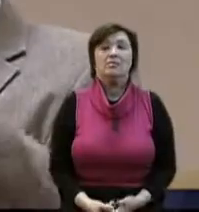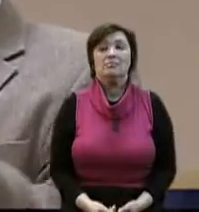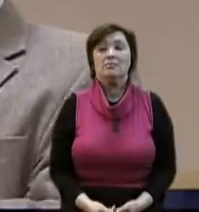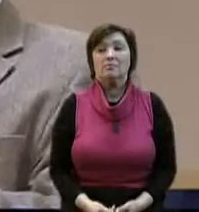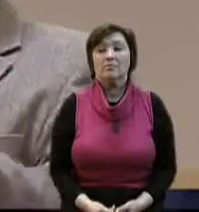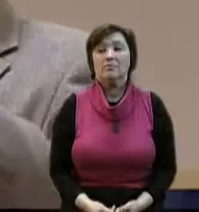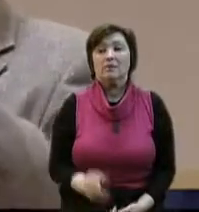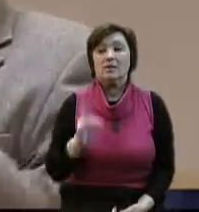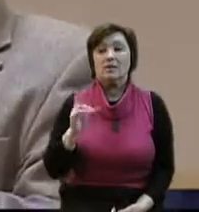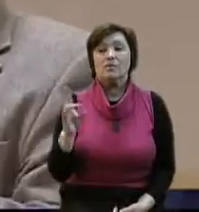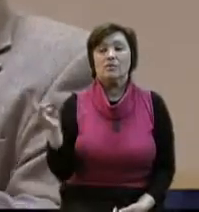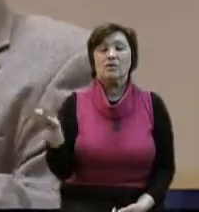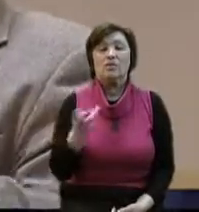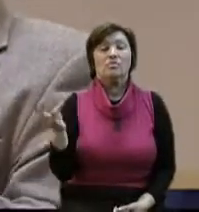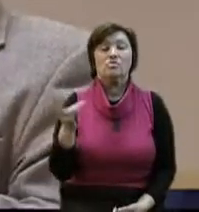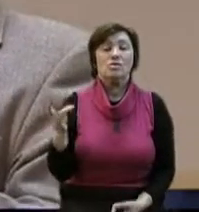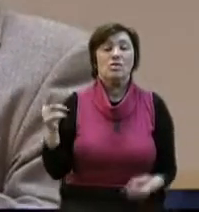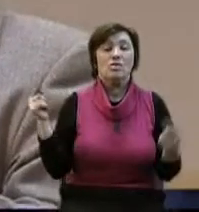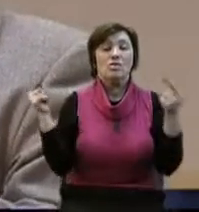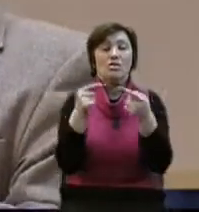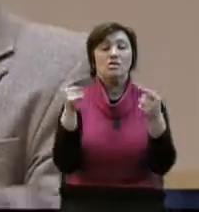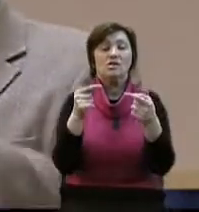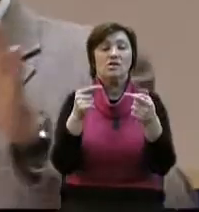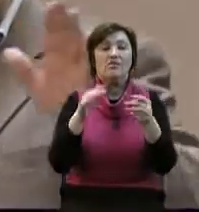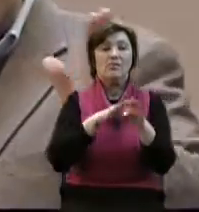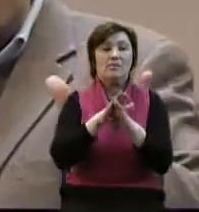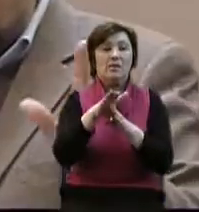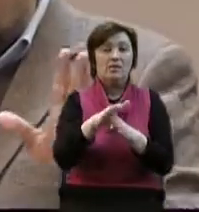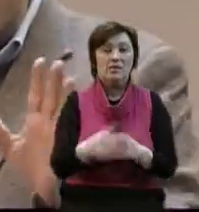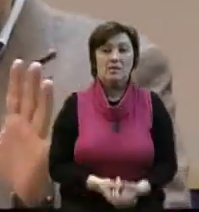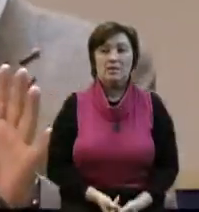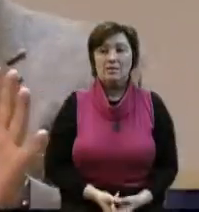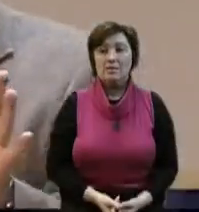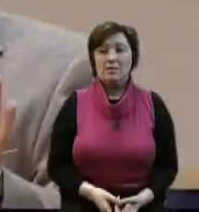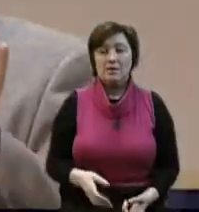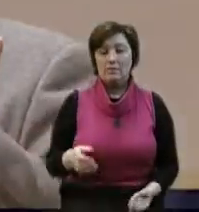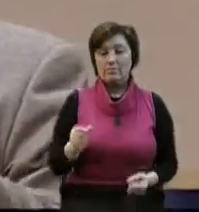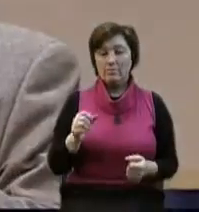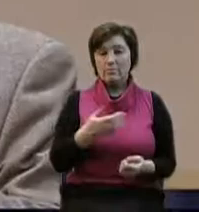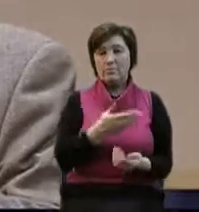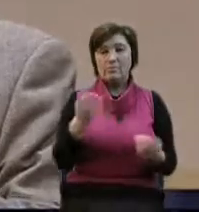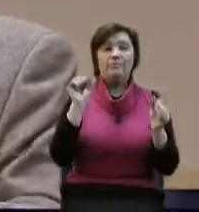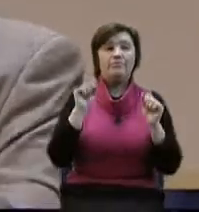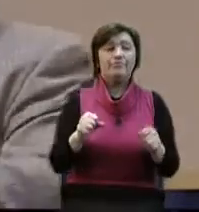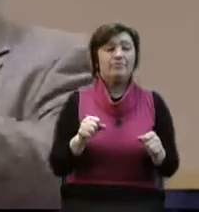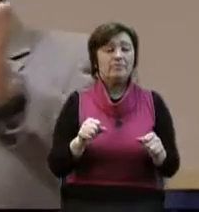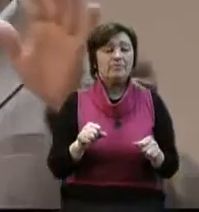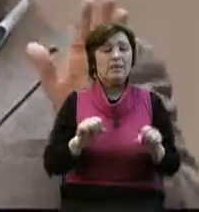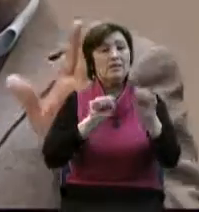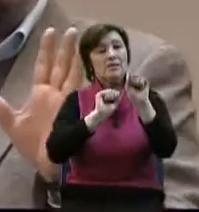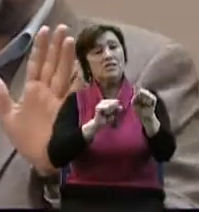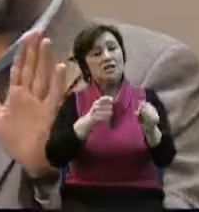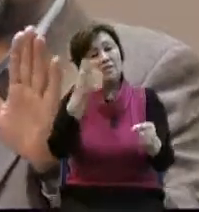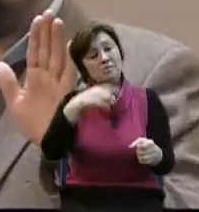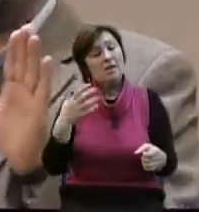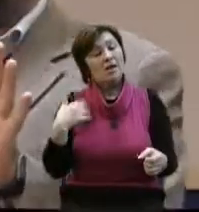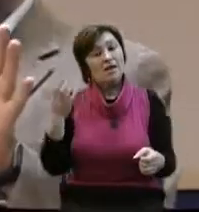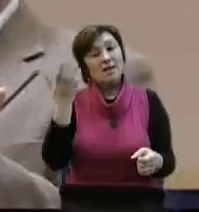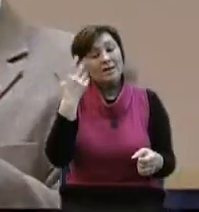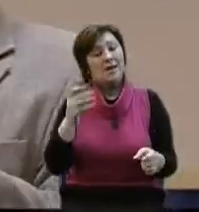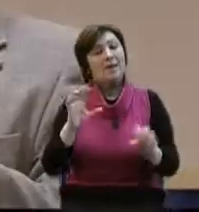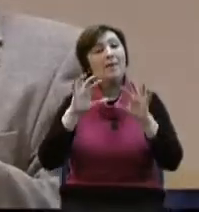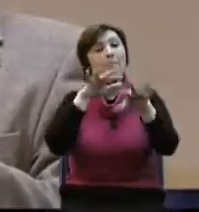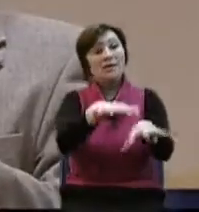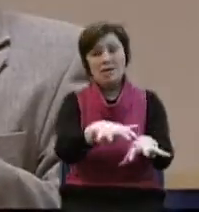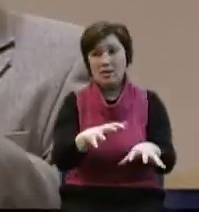которые они неукоснительно соблюдали. Мы имеем право обороняться, когда на нас нападают. Когда на нас не нападают, мы не имеем